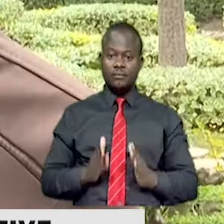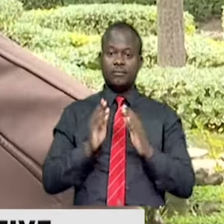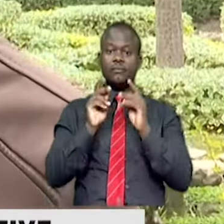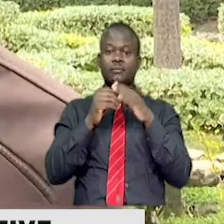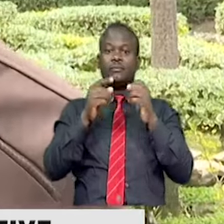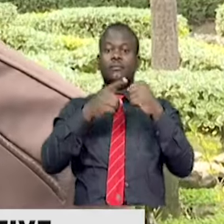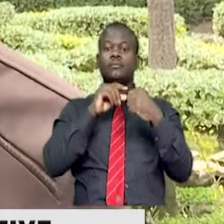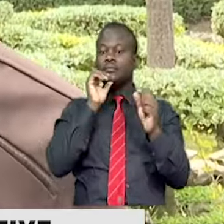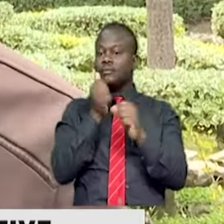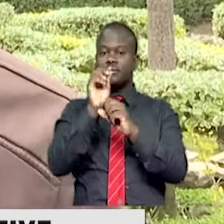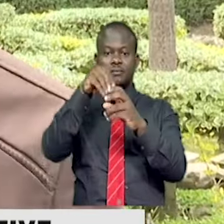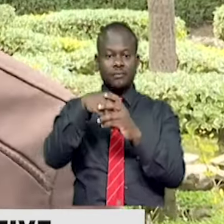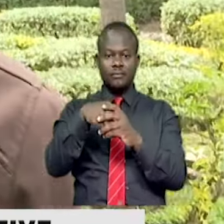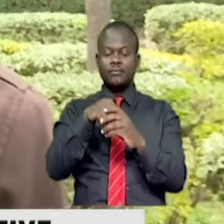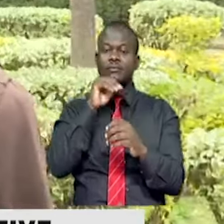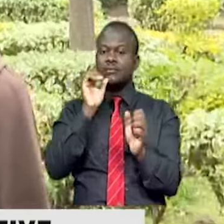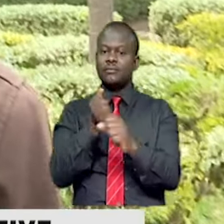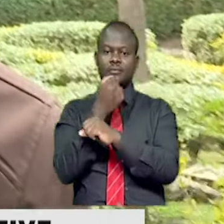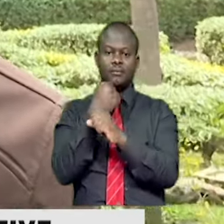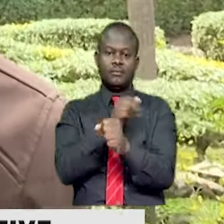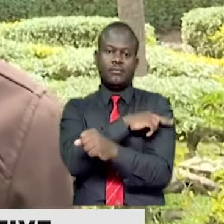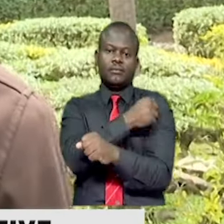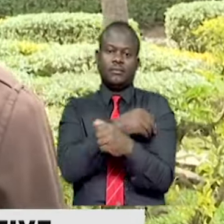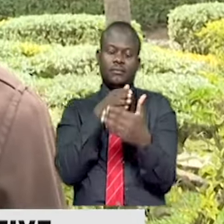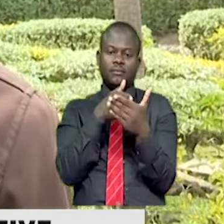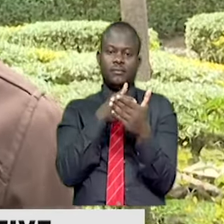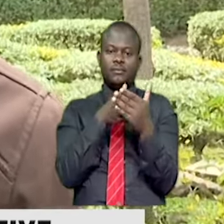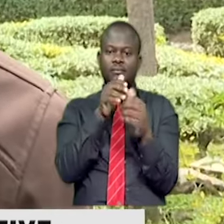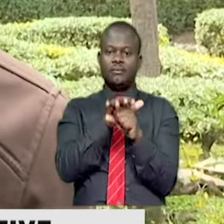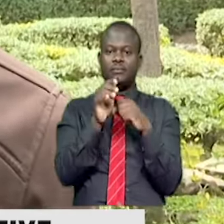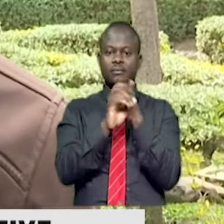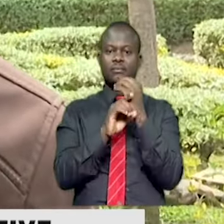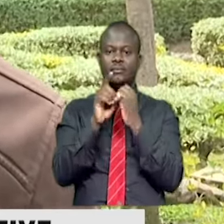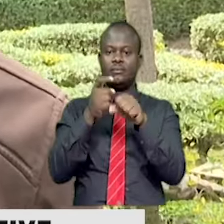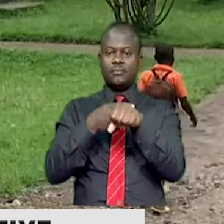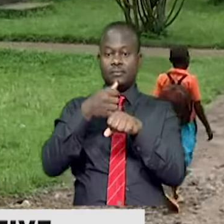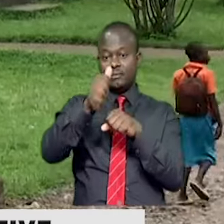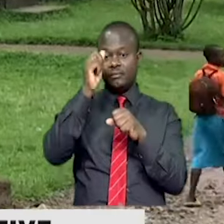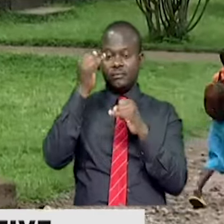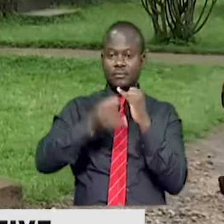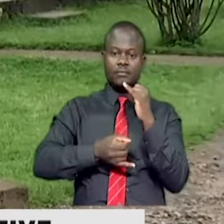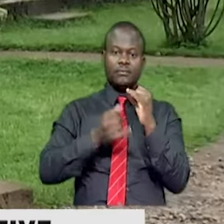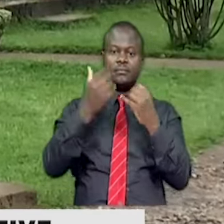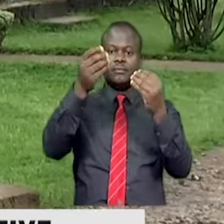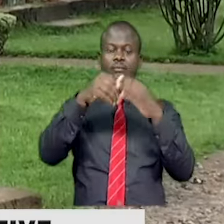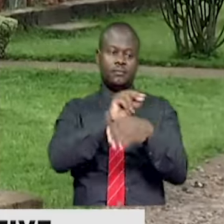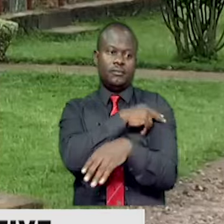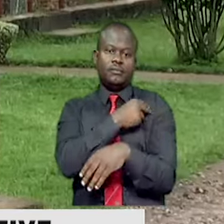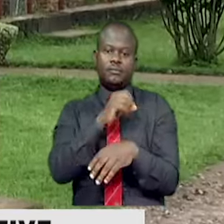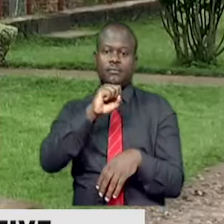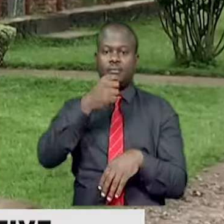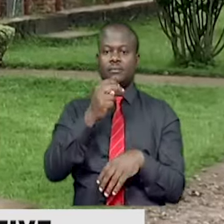gabatandatu ndo bajamo ndo byashoboka ibitaro birabangamye mu karere ka Musanze n'ibyanyuma abagana iki kigo nderabuzima cya